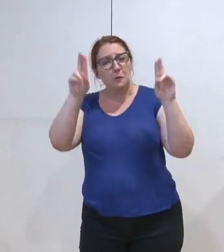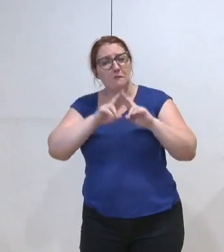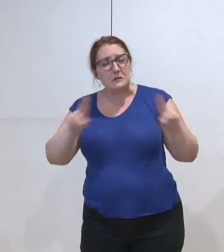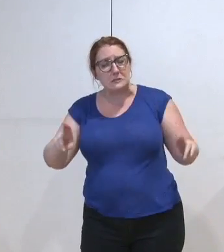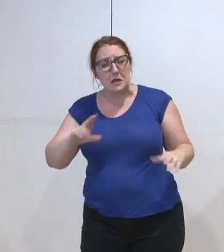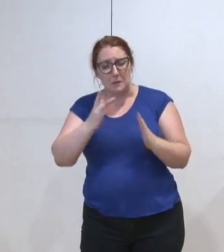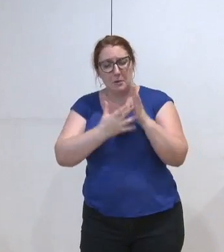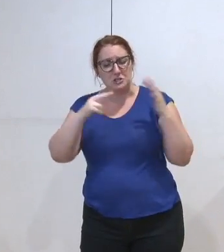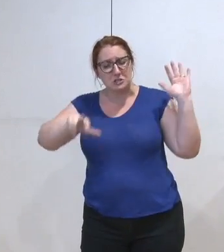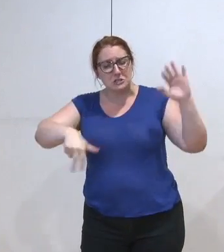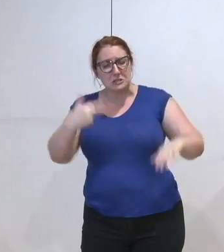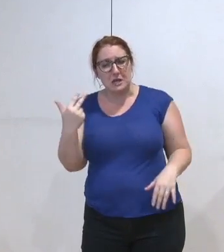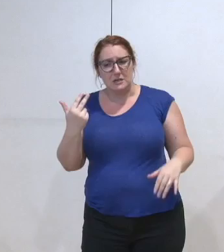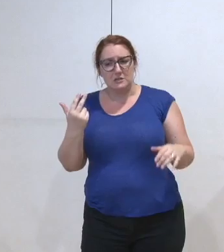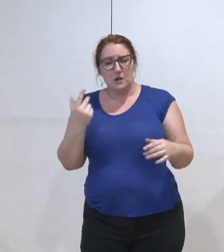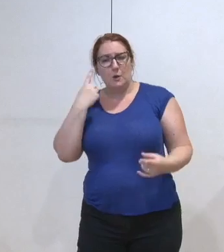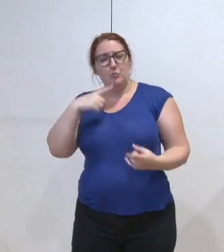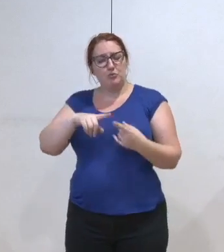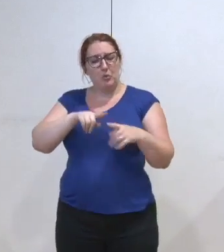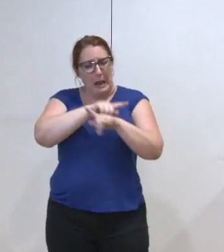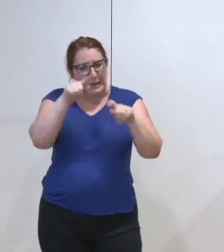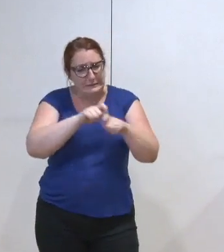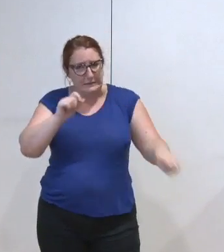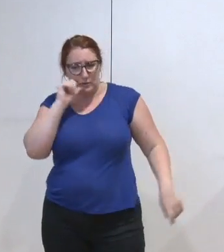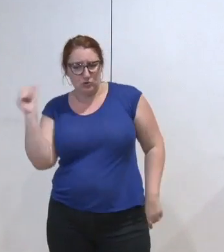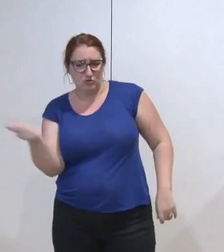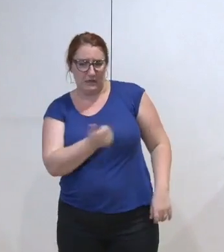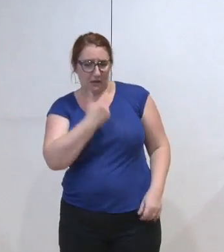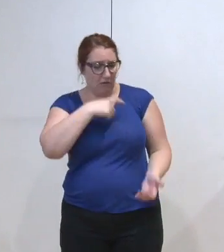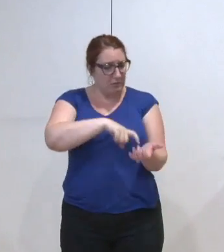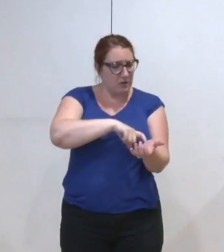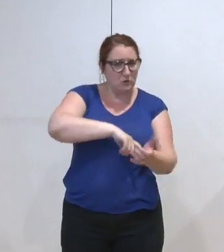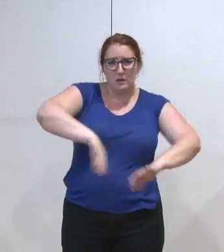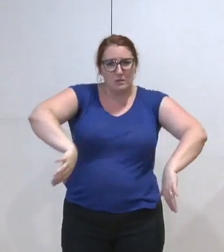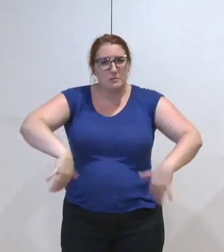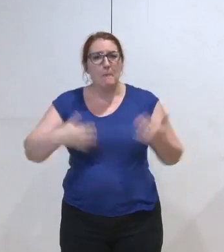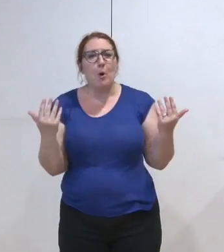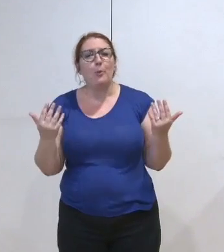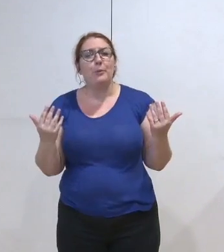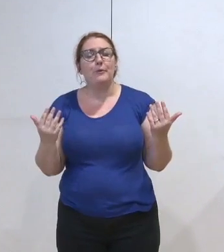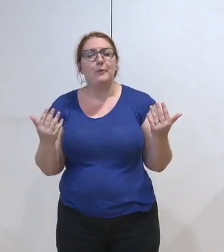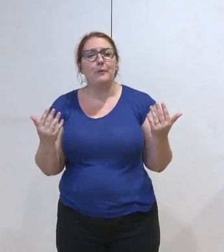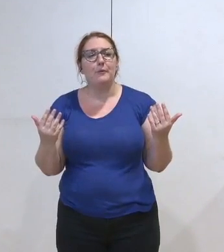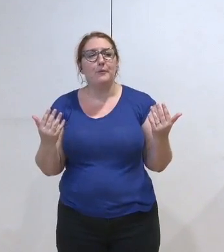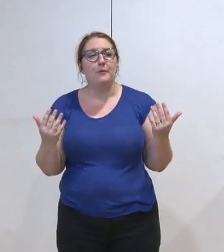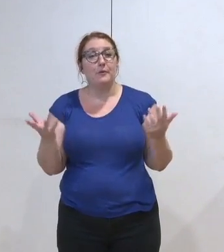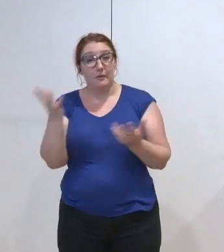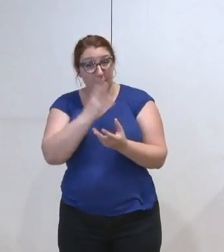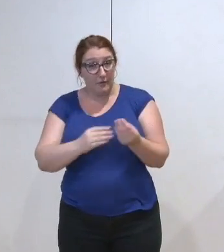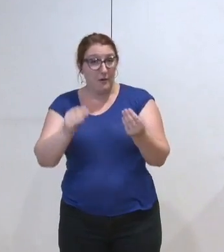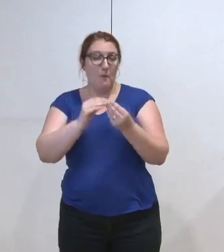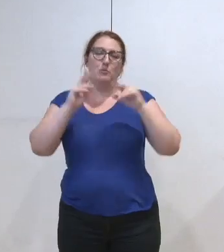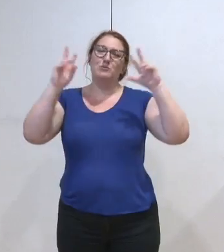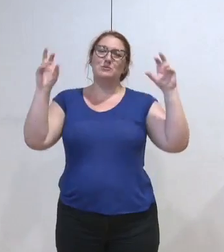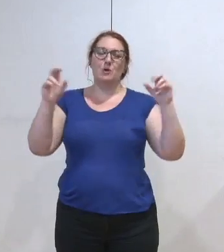inaliénables contribuent à la dignité de chacun quel que soit sa nationalité et pour donner un air un air de force